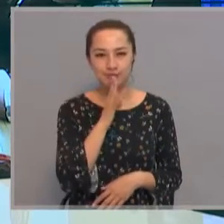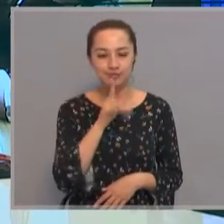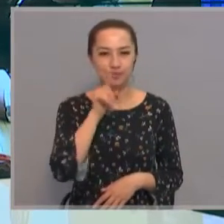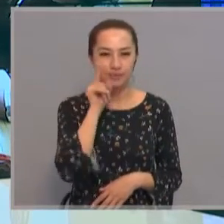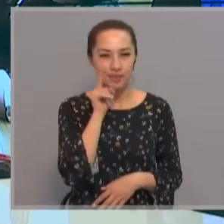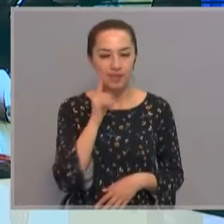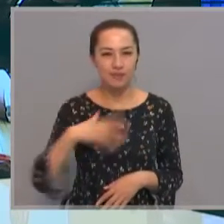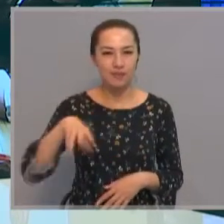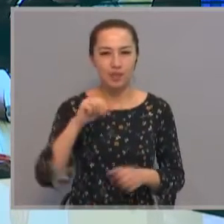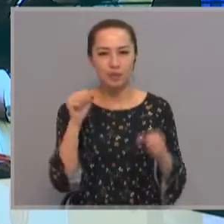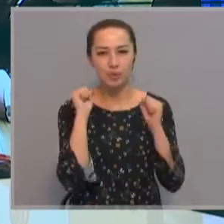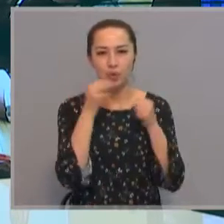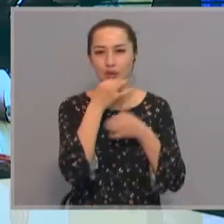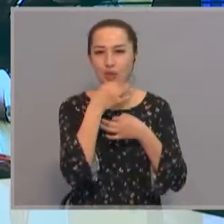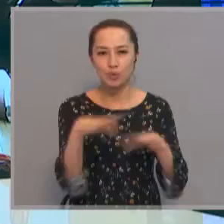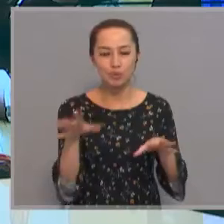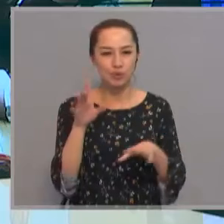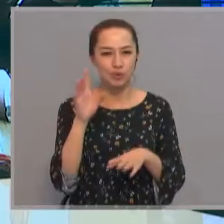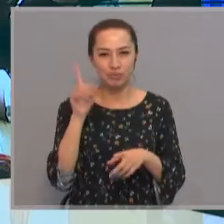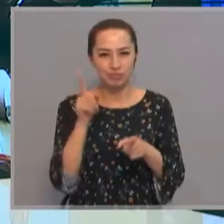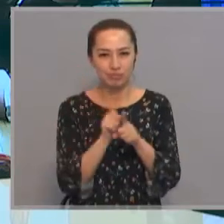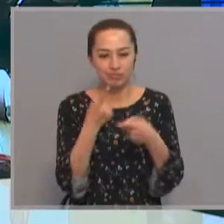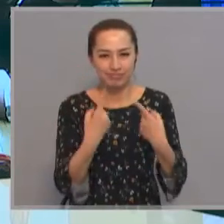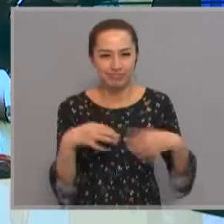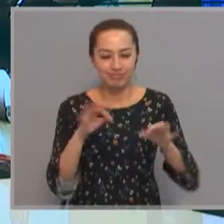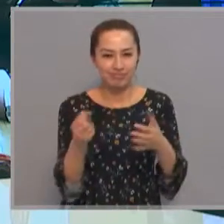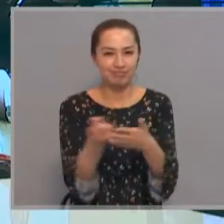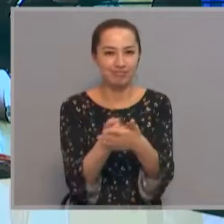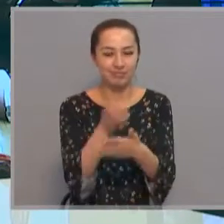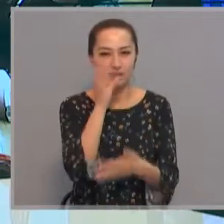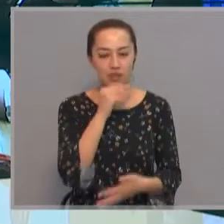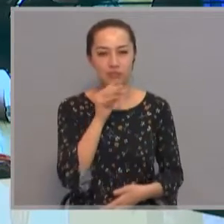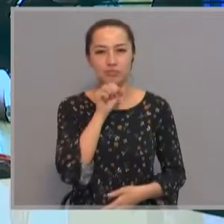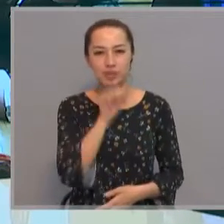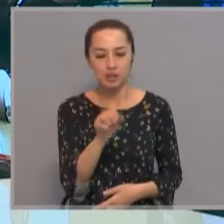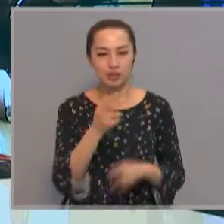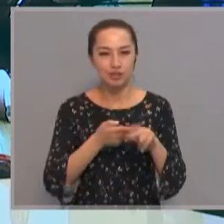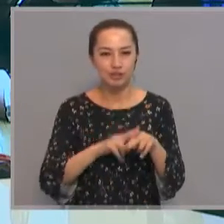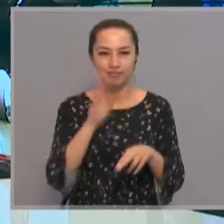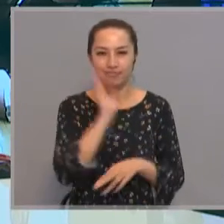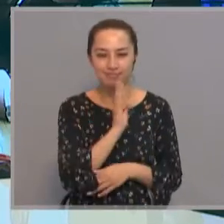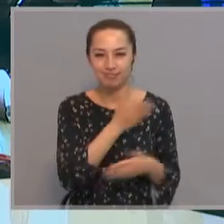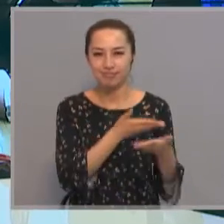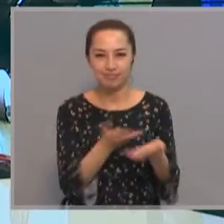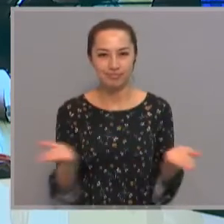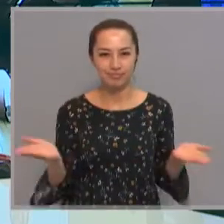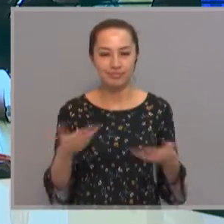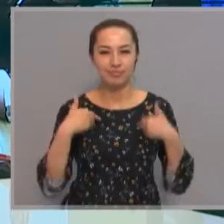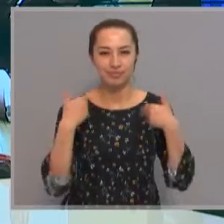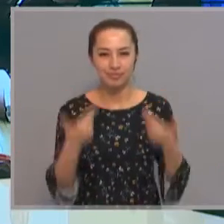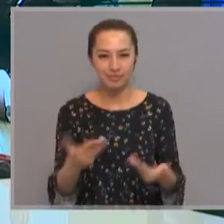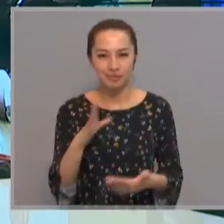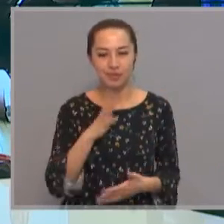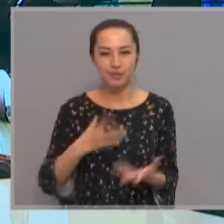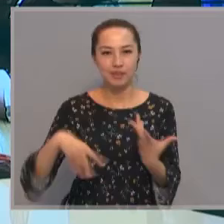ұл-қыздарды, спорт, өнер және қоғамның өзге де сан салаларында жетістікке жеткен абыройлы аналарды шақырып, мерекемен құттықтады. Көпбалалы